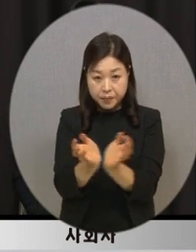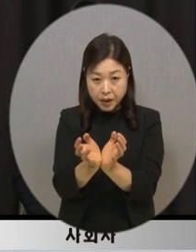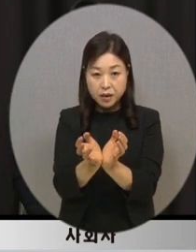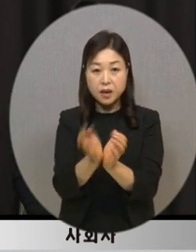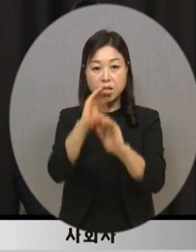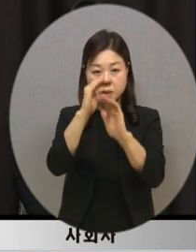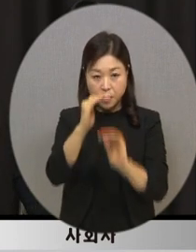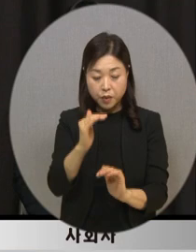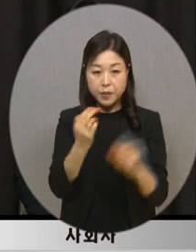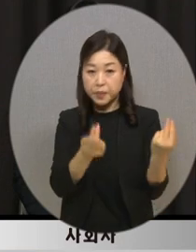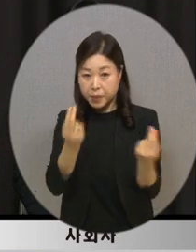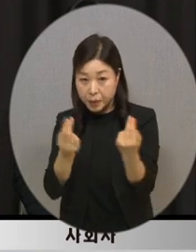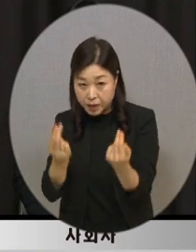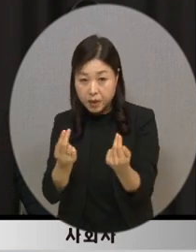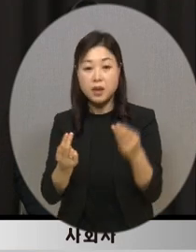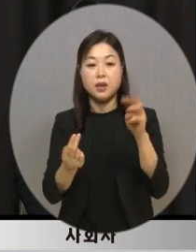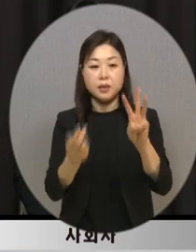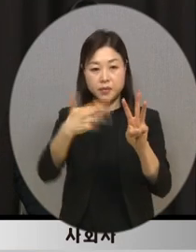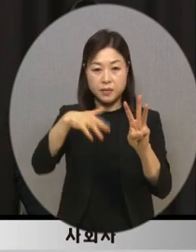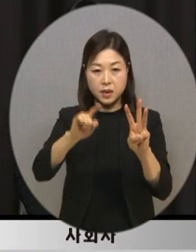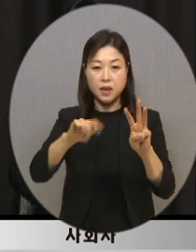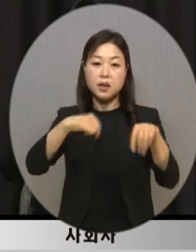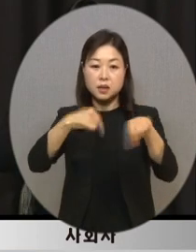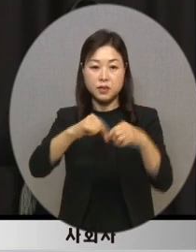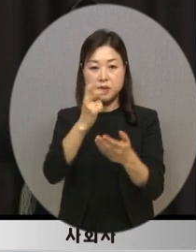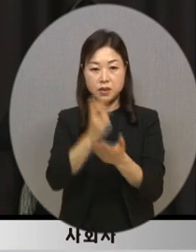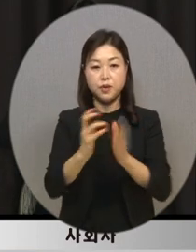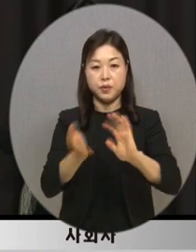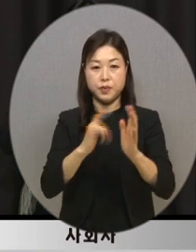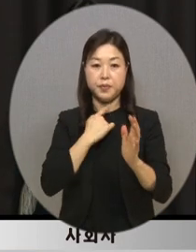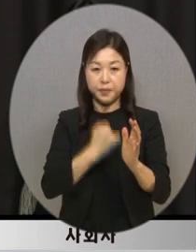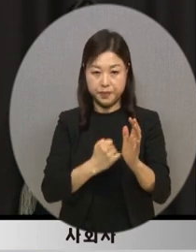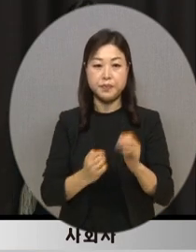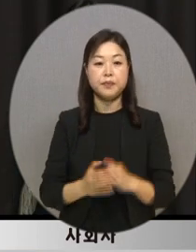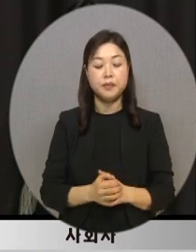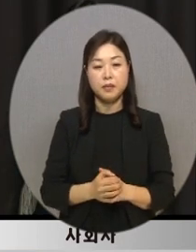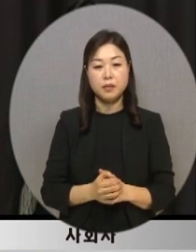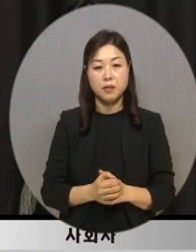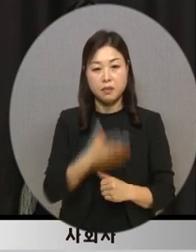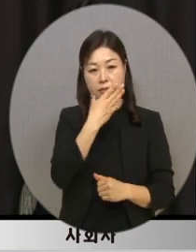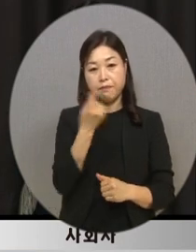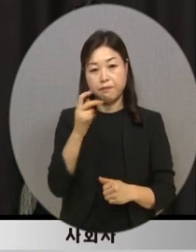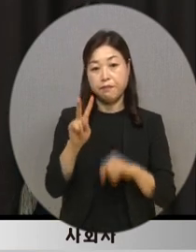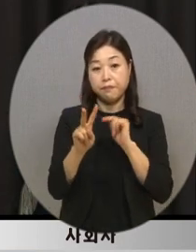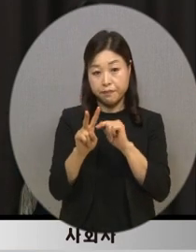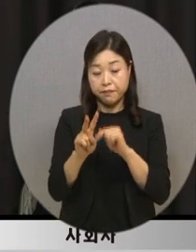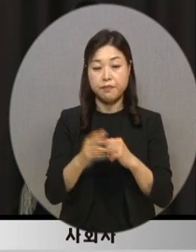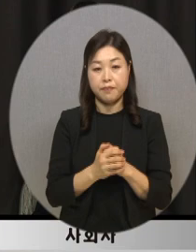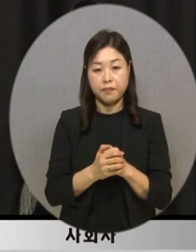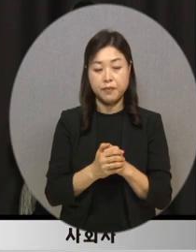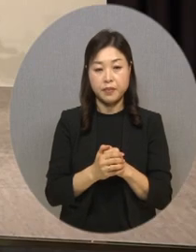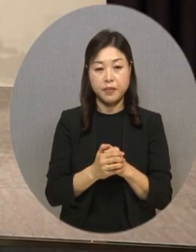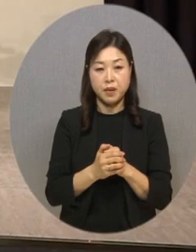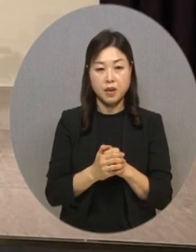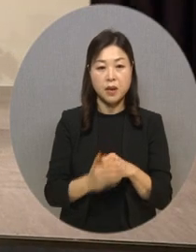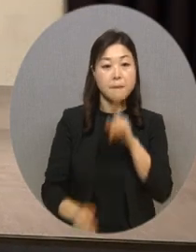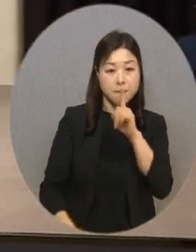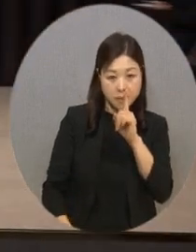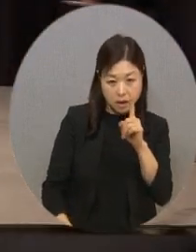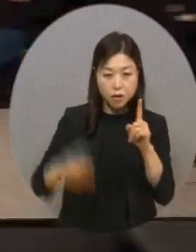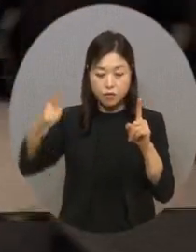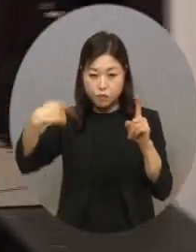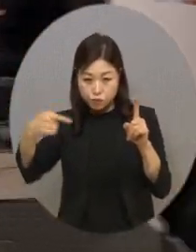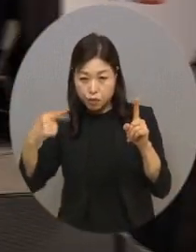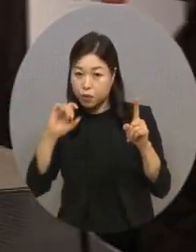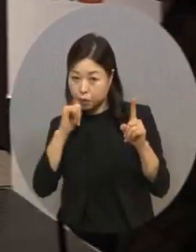제3차 정책토론회를 열었습니다. 이날 토론회는 복지TV를 통해 토론자별 1대1 수어방송으로